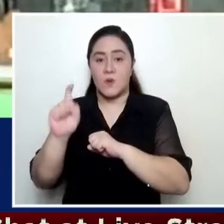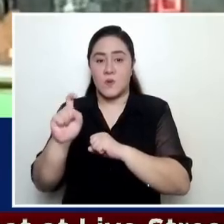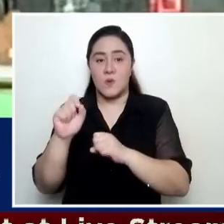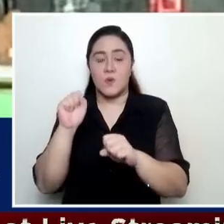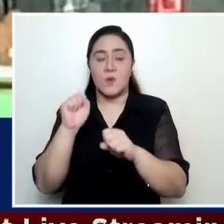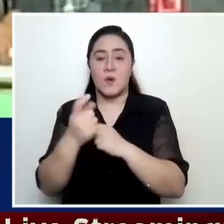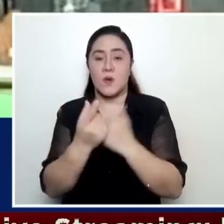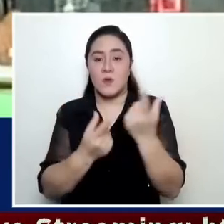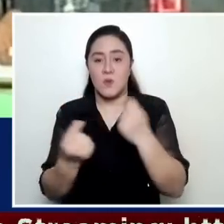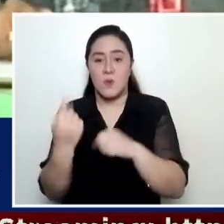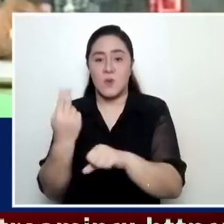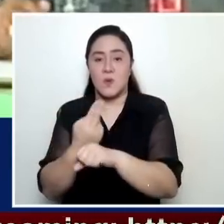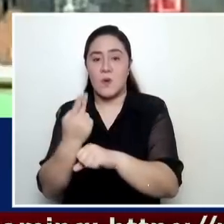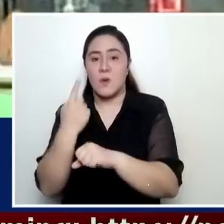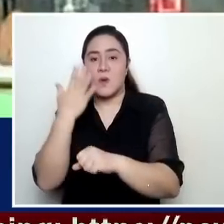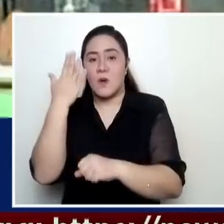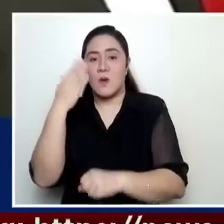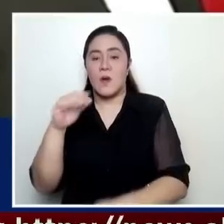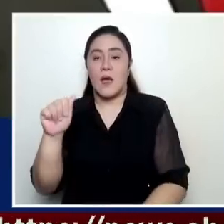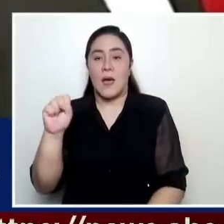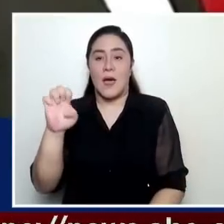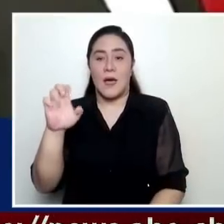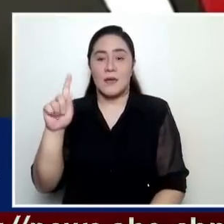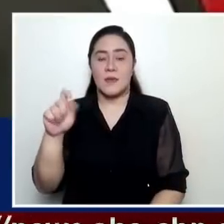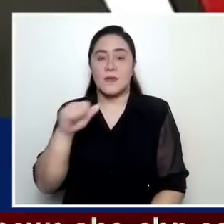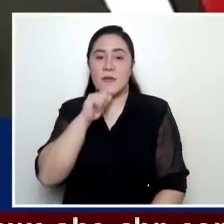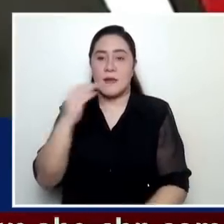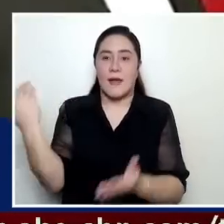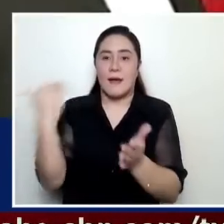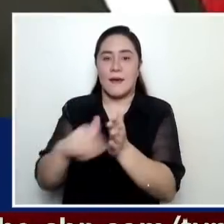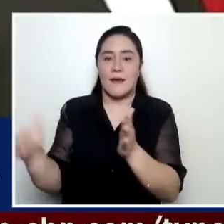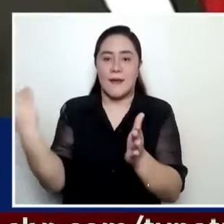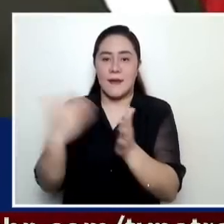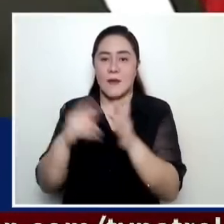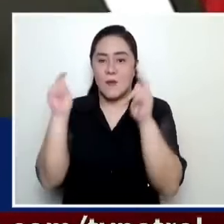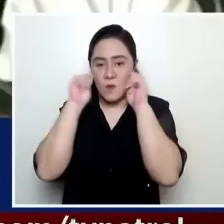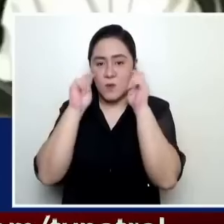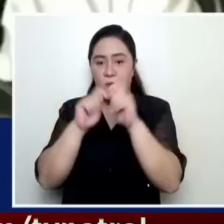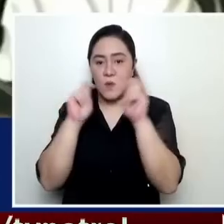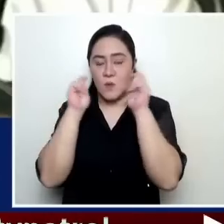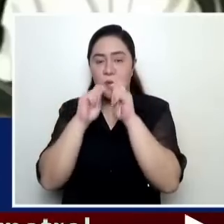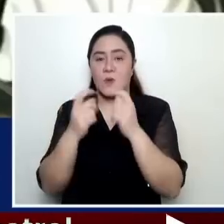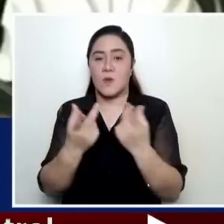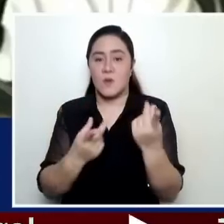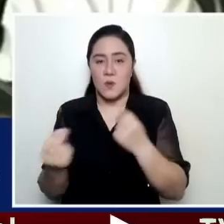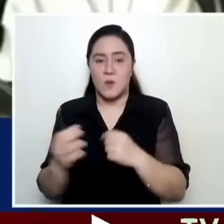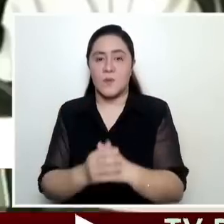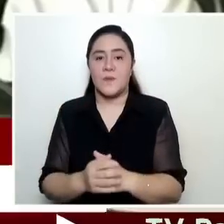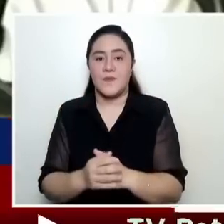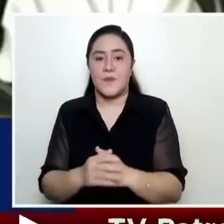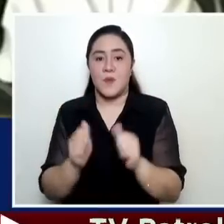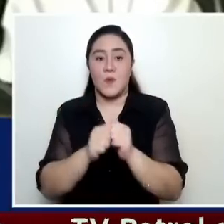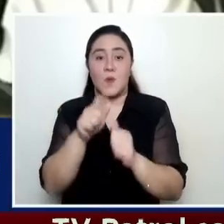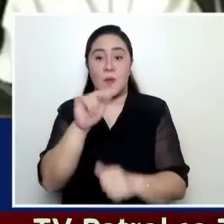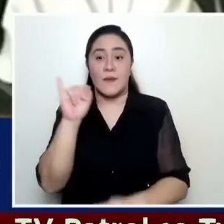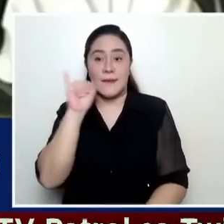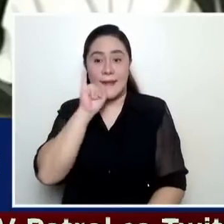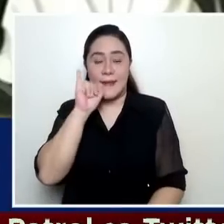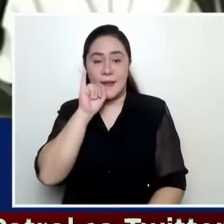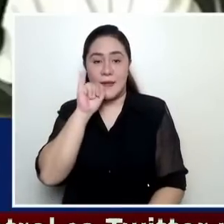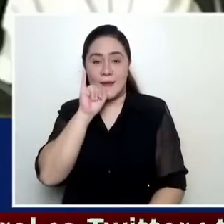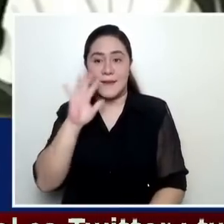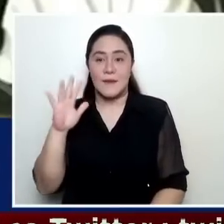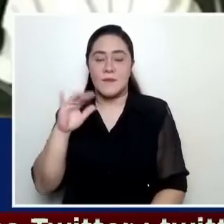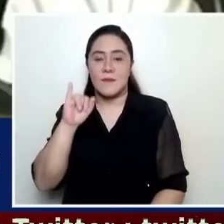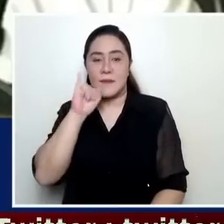kayo nag-uulit, hindi kayo nagkukulang. Kasama ng Pangulo ang kapatid na si Senator Aimee Marcos. At sang-ayon siya sa